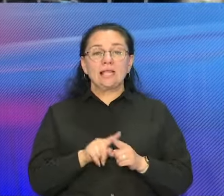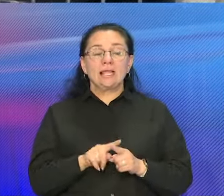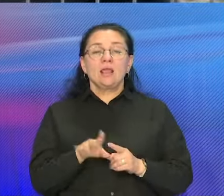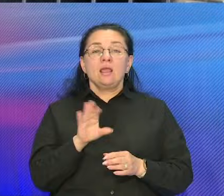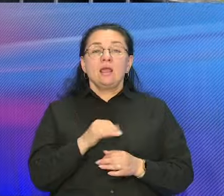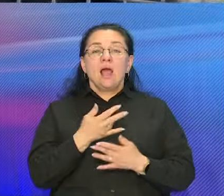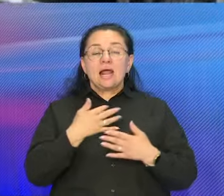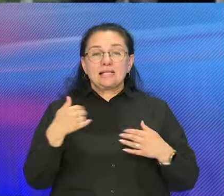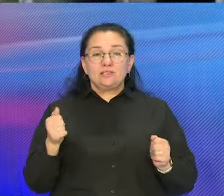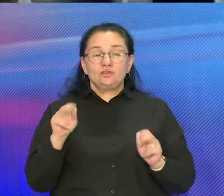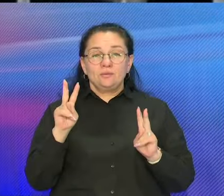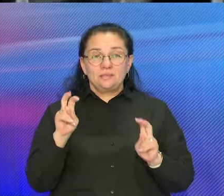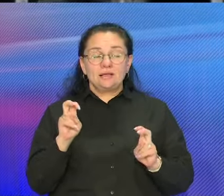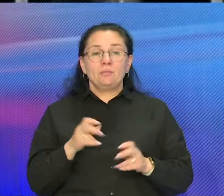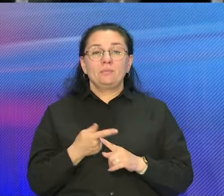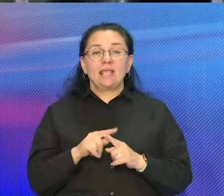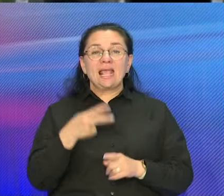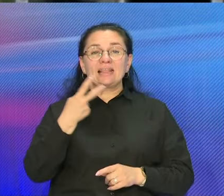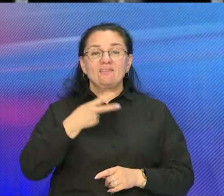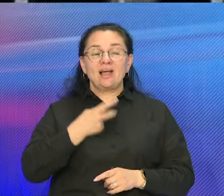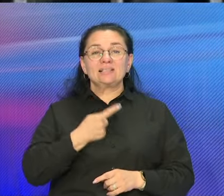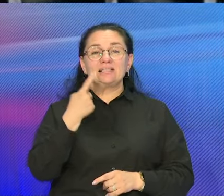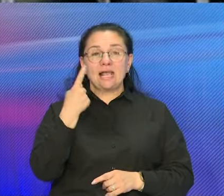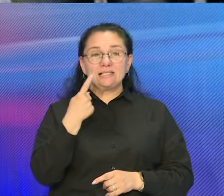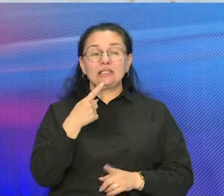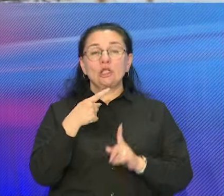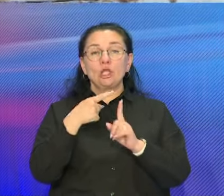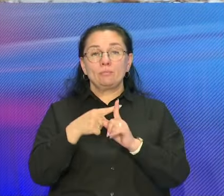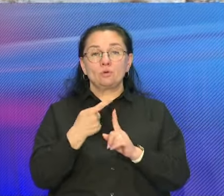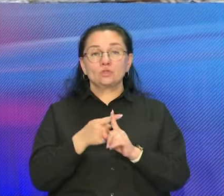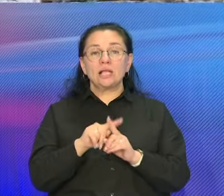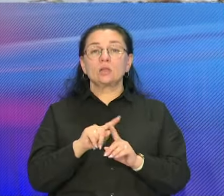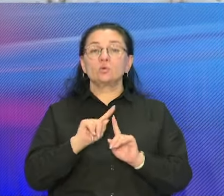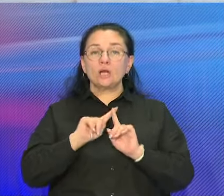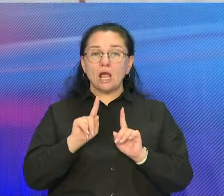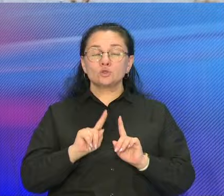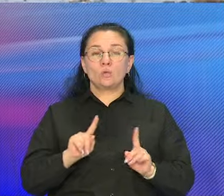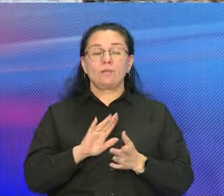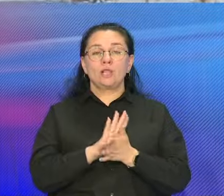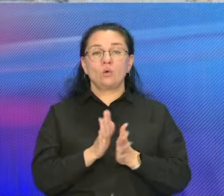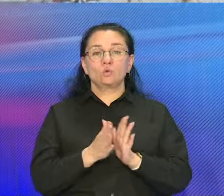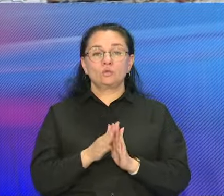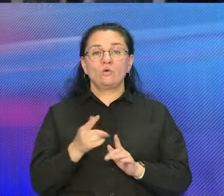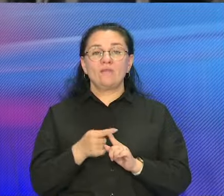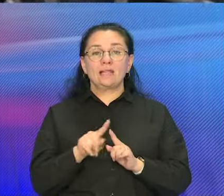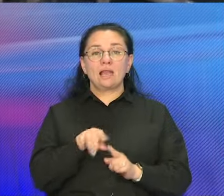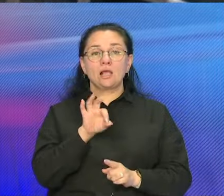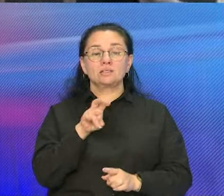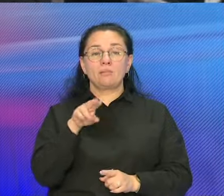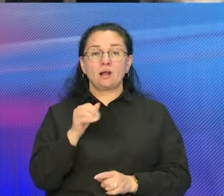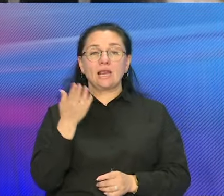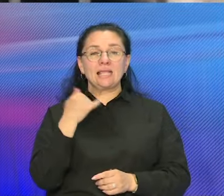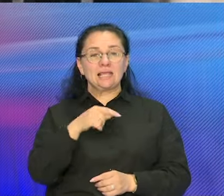синаптычными даннами Цікава, што 20 са знакам плюс і вишэй гэта ўжо асаблівы умовы для зоопарка І калі прогнозуюцца спёка, тут